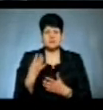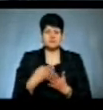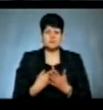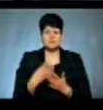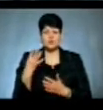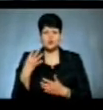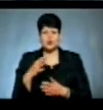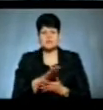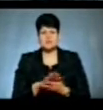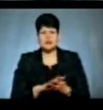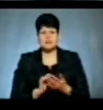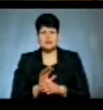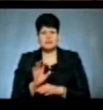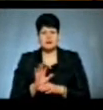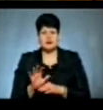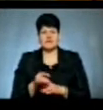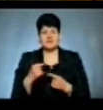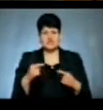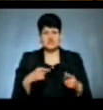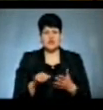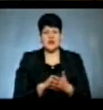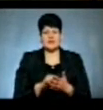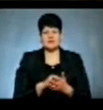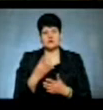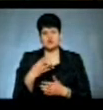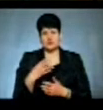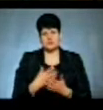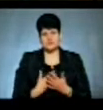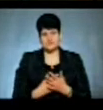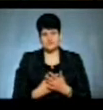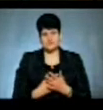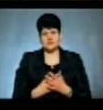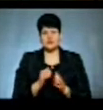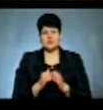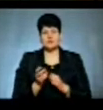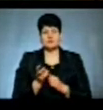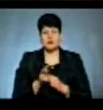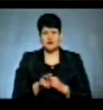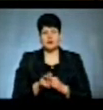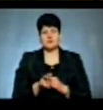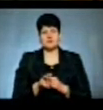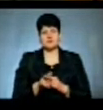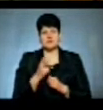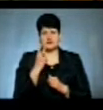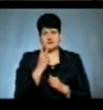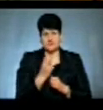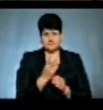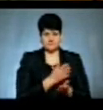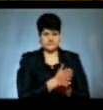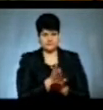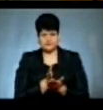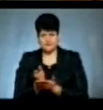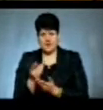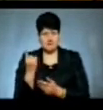Перенаправляє в інші архіви близько 60. Найчастіше до нас звертаються громадяни в таких два розділи. Перший – це